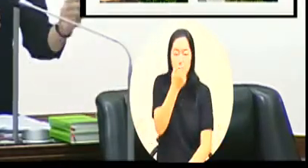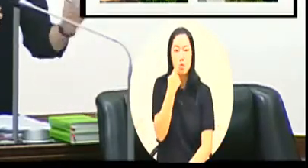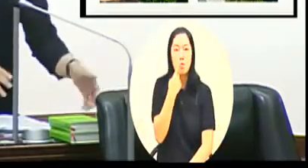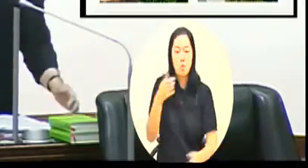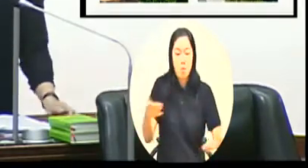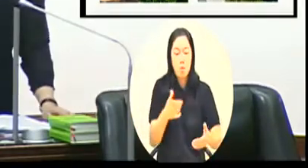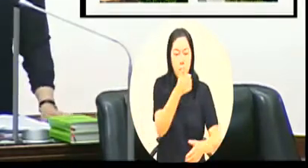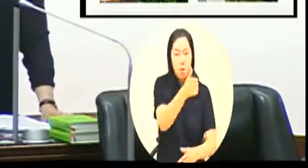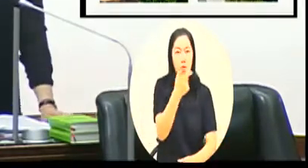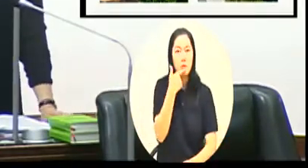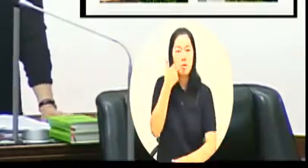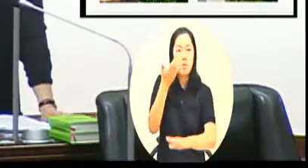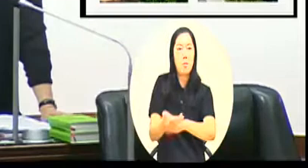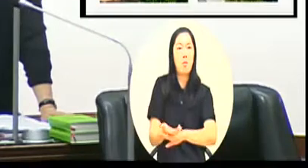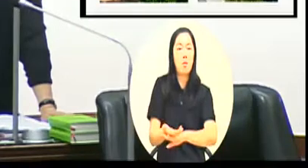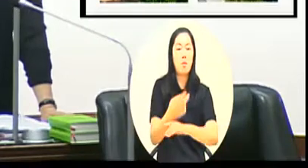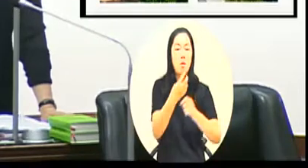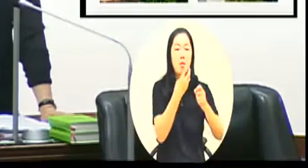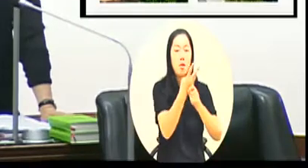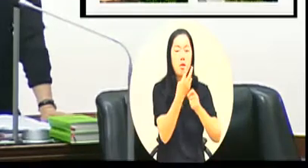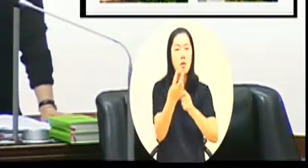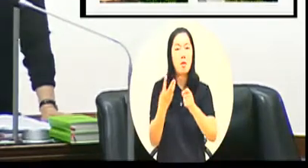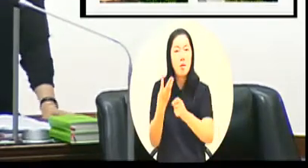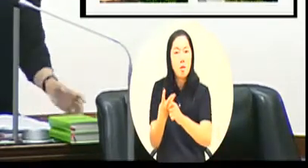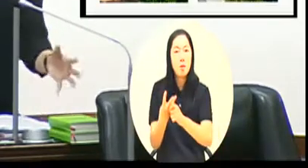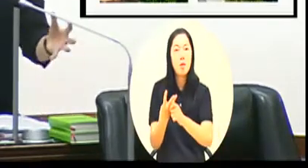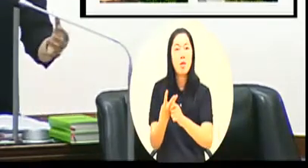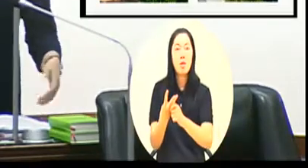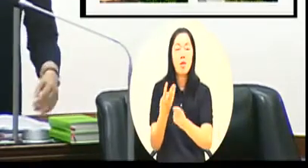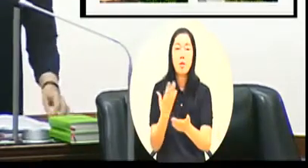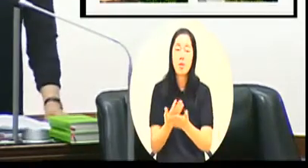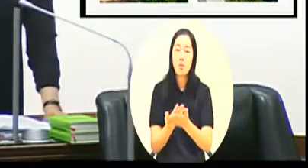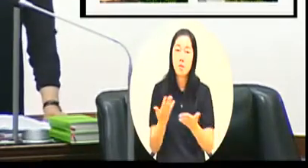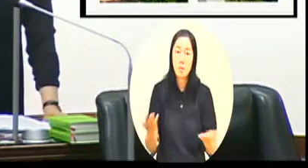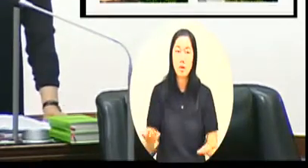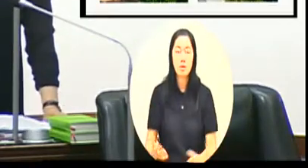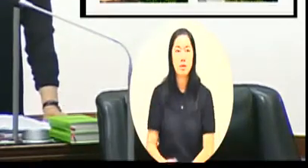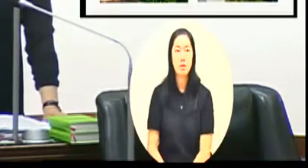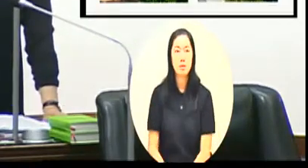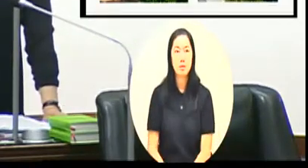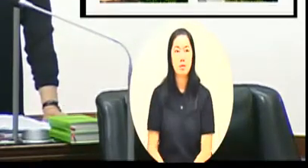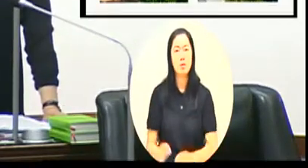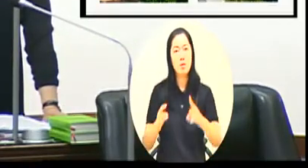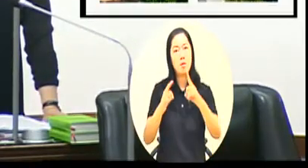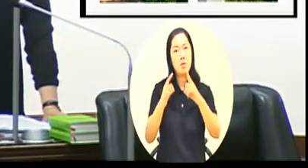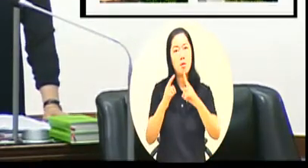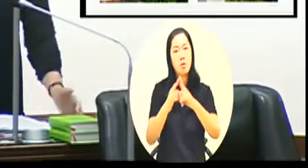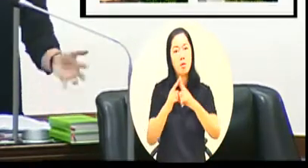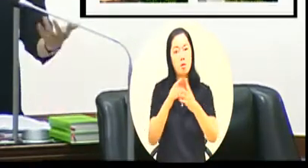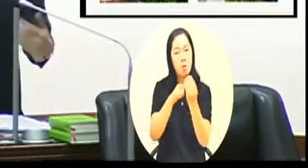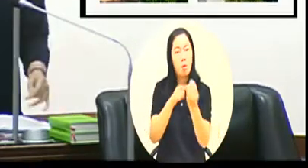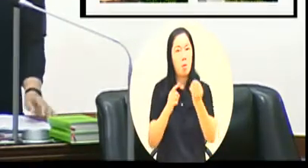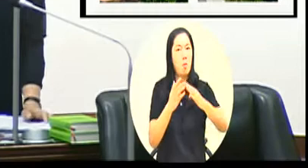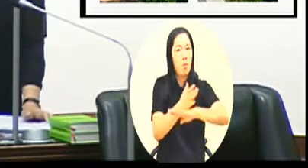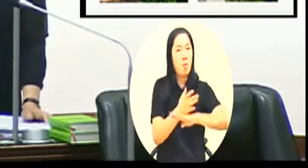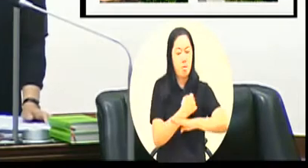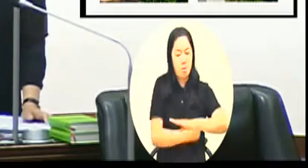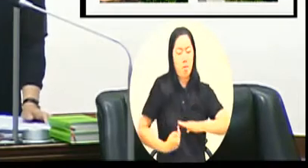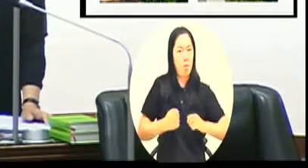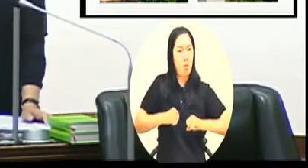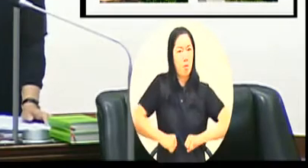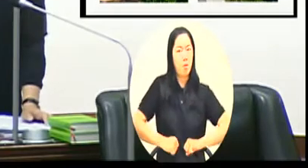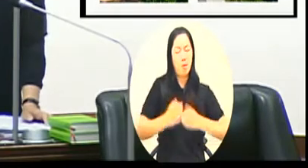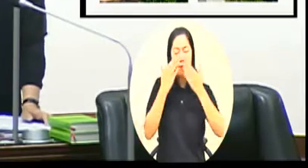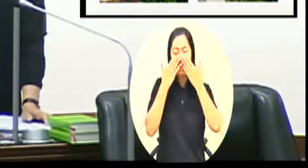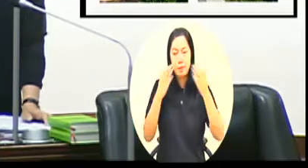盖好就一放放了2年、3年的话，那他们这样子也、如果人太超凡的话，可能身体健康也会受不